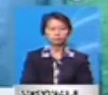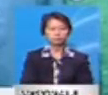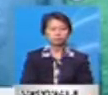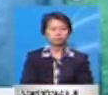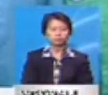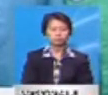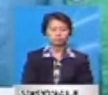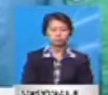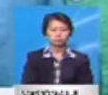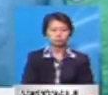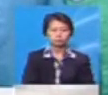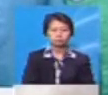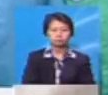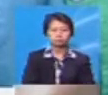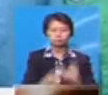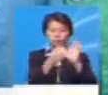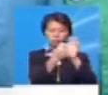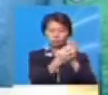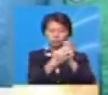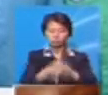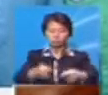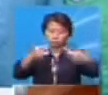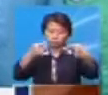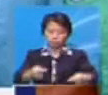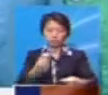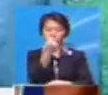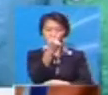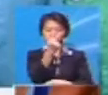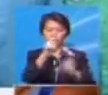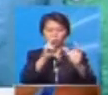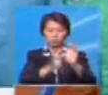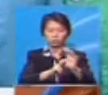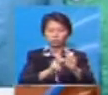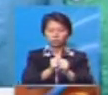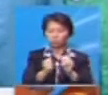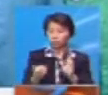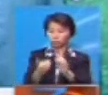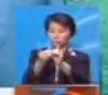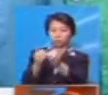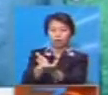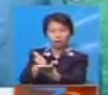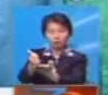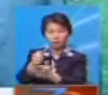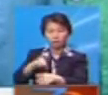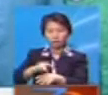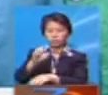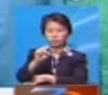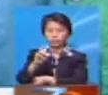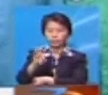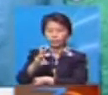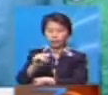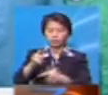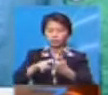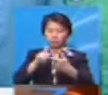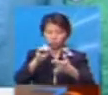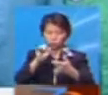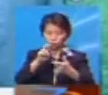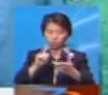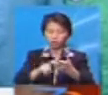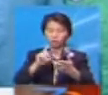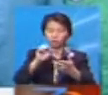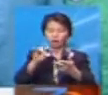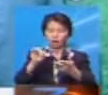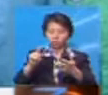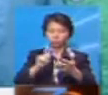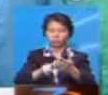Selain berdepan BN, PAS yang bertanding di 11 kerusi turut bertemu amanah di Samariang, Muara Tuang, Sadong